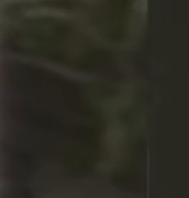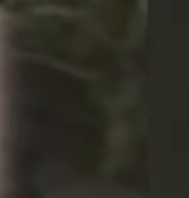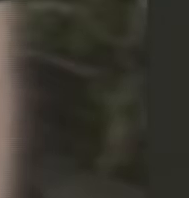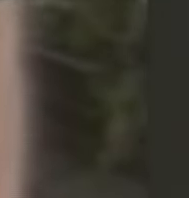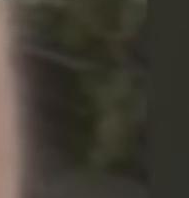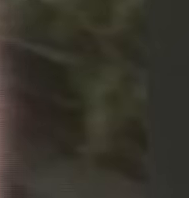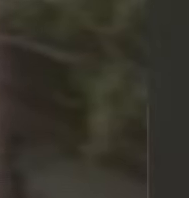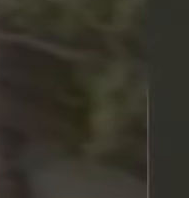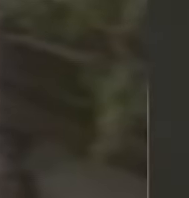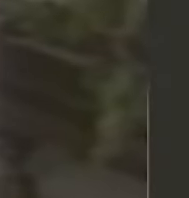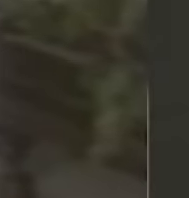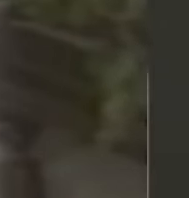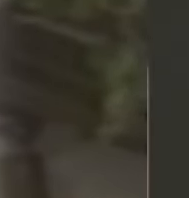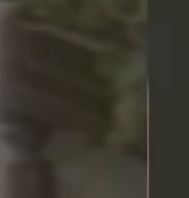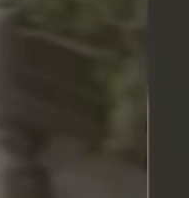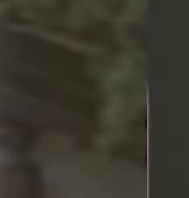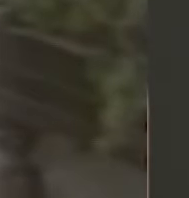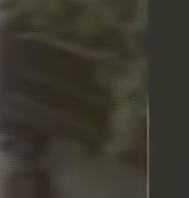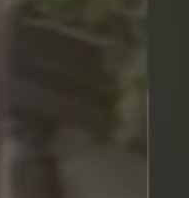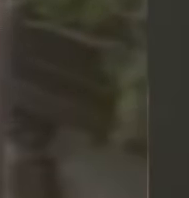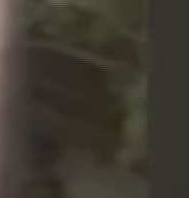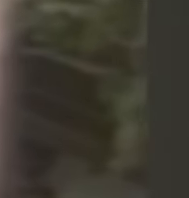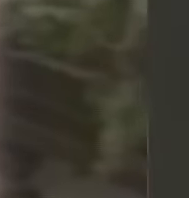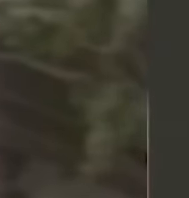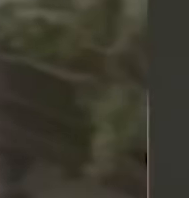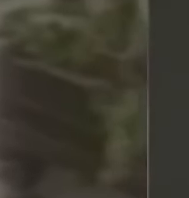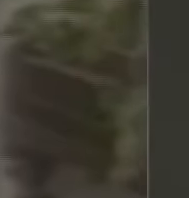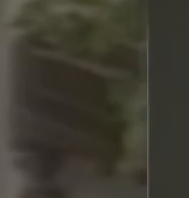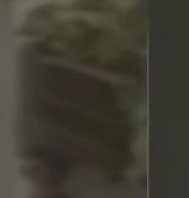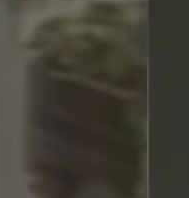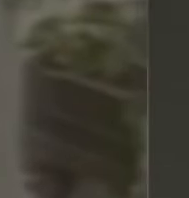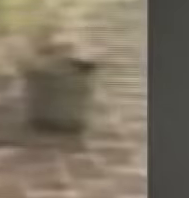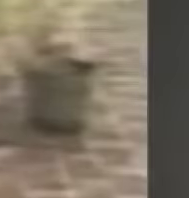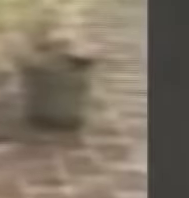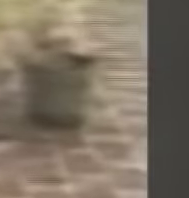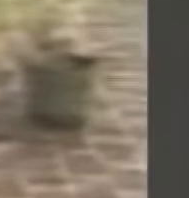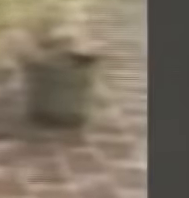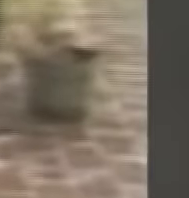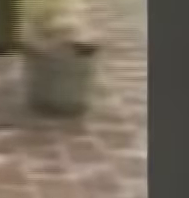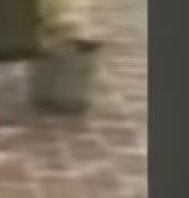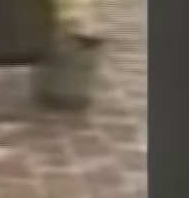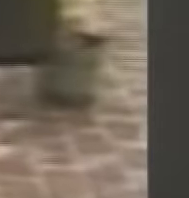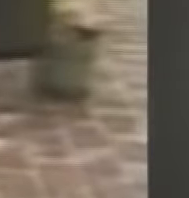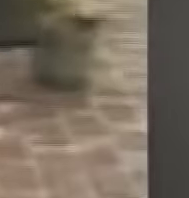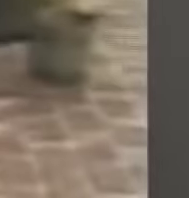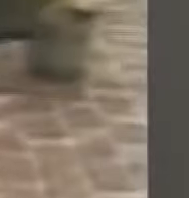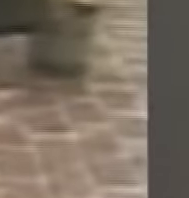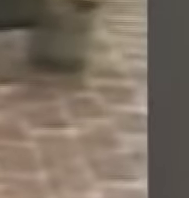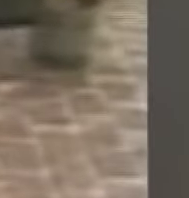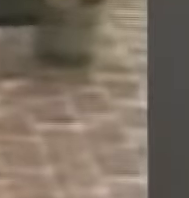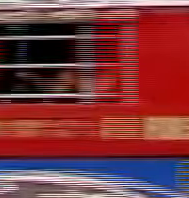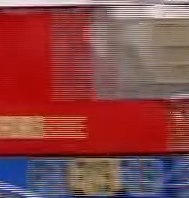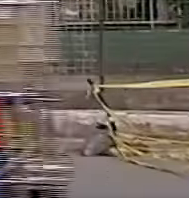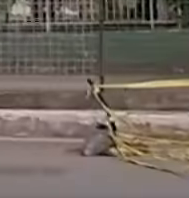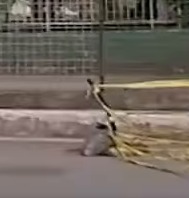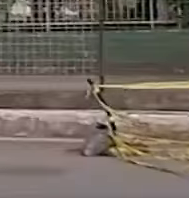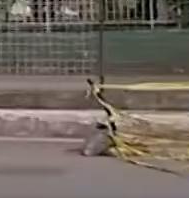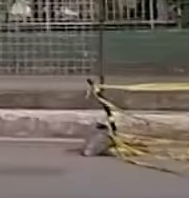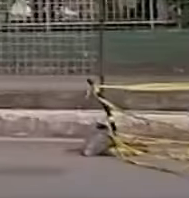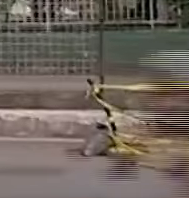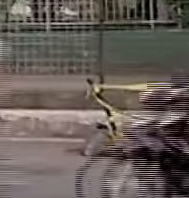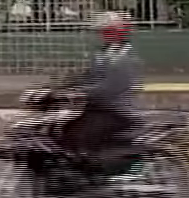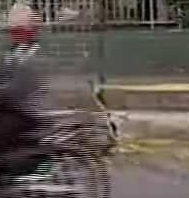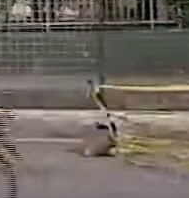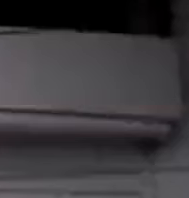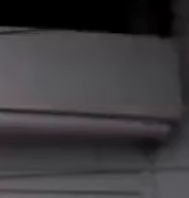Pinoy kasong layong bawiin sa mga Marcos ang ilang ari-ariang nagkakahalaga ng 2276 million ibinasura